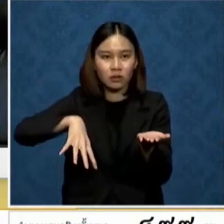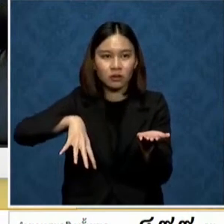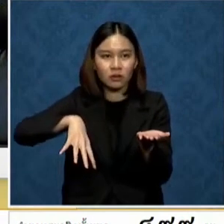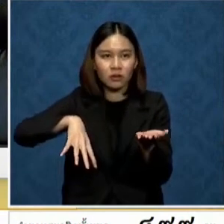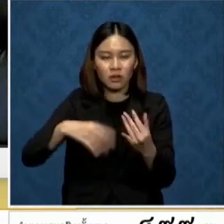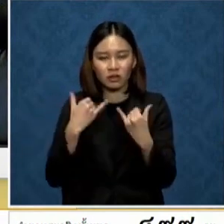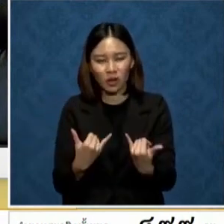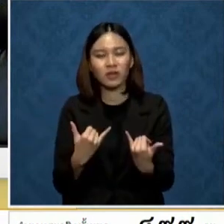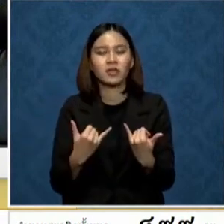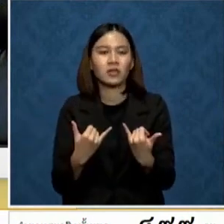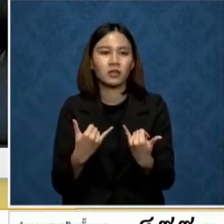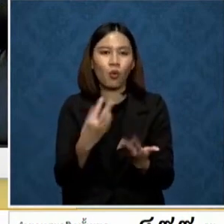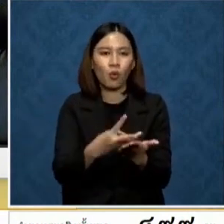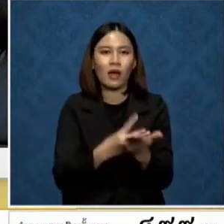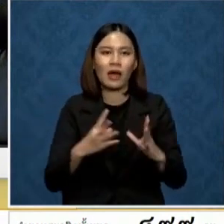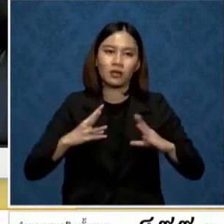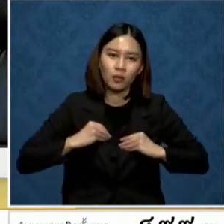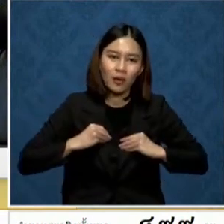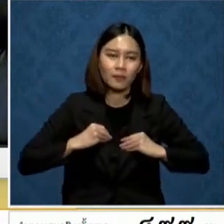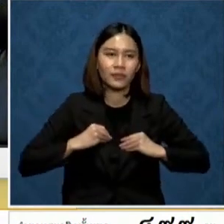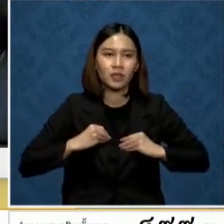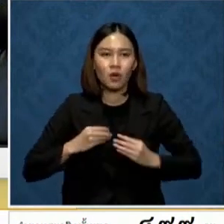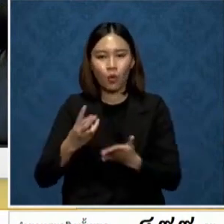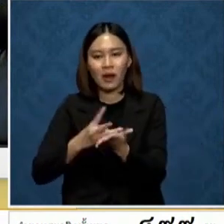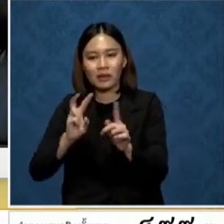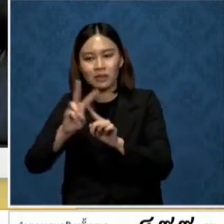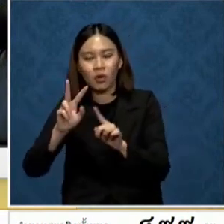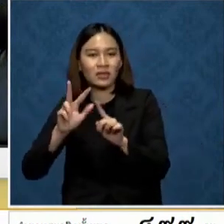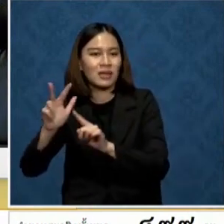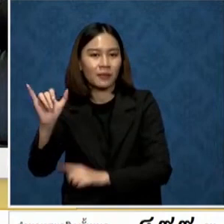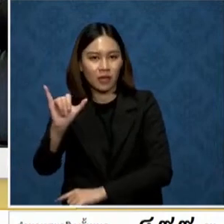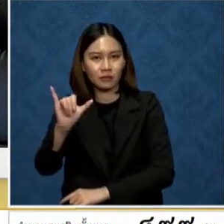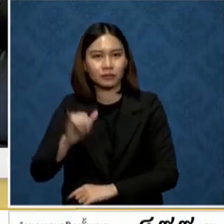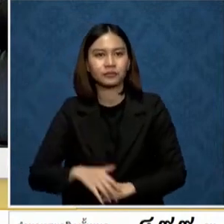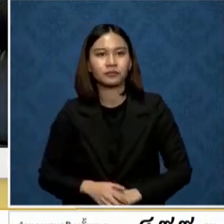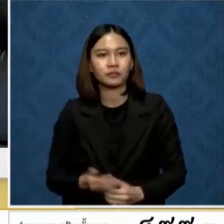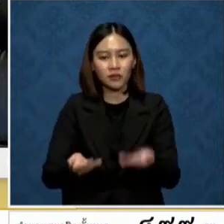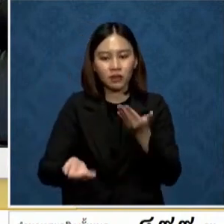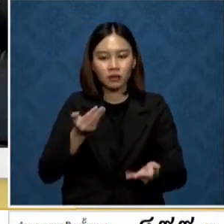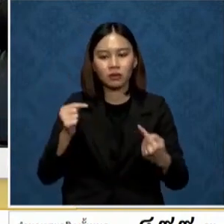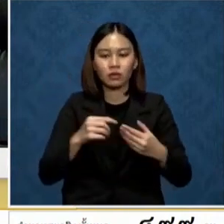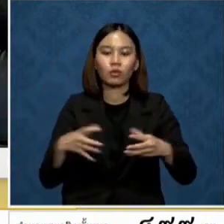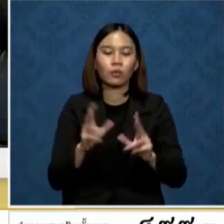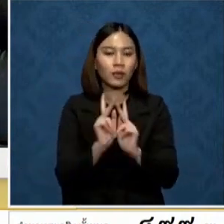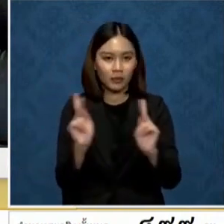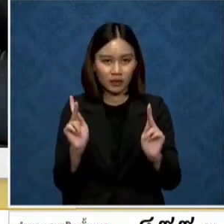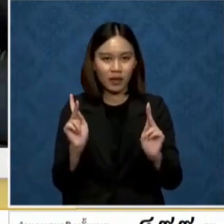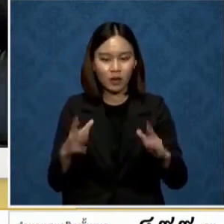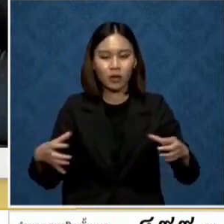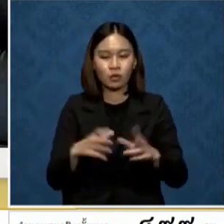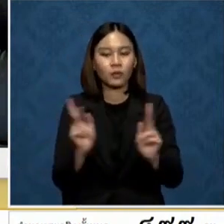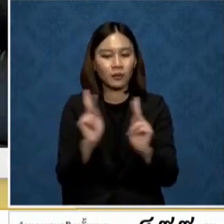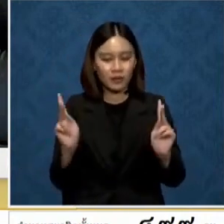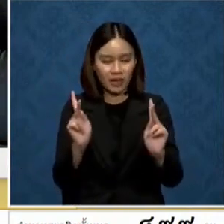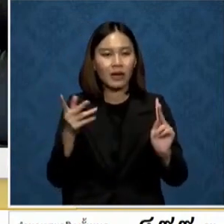ตอนนี้เราอยู่ในวาระรับหลักการครับเราไม่ได้อยู่ในวาระ 2ในวาระ3หรือแม้กระทั่งในกรรมาธิการครับตั้งกรรมาธิการ